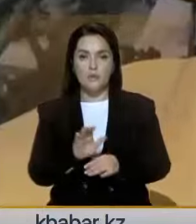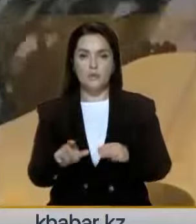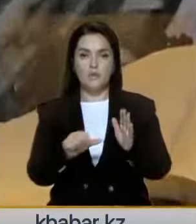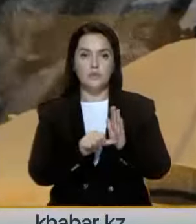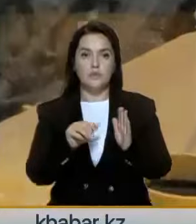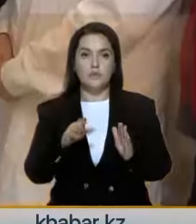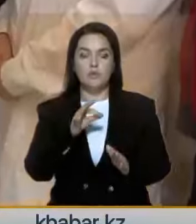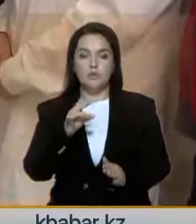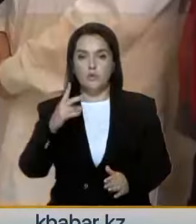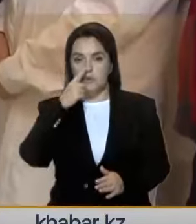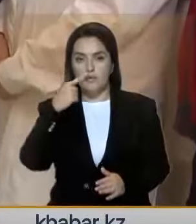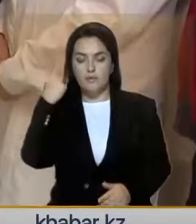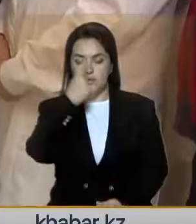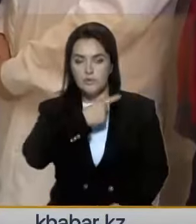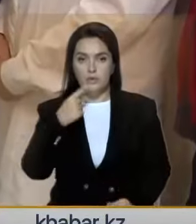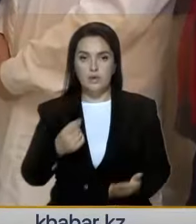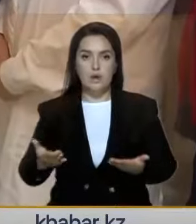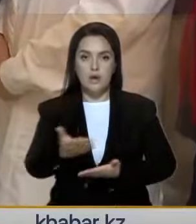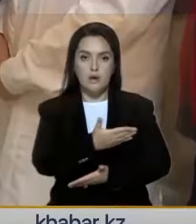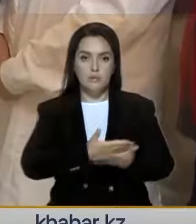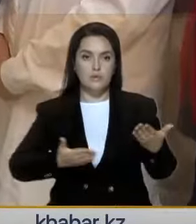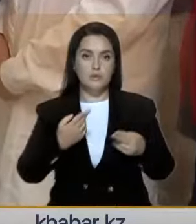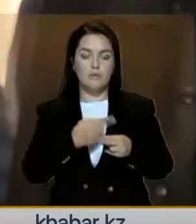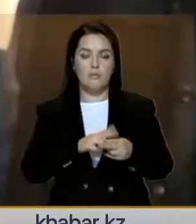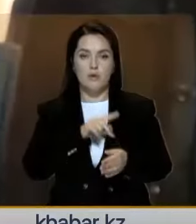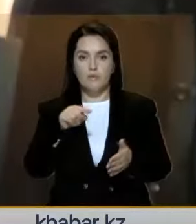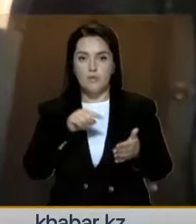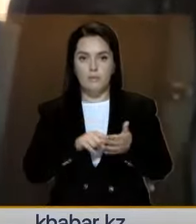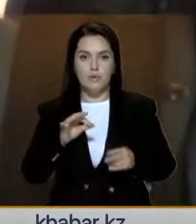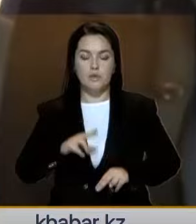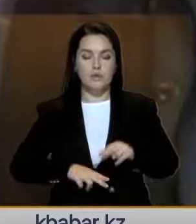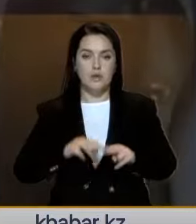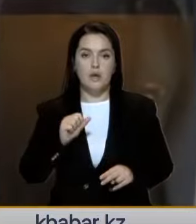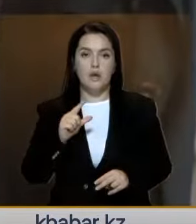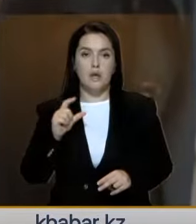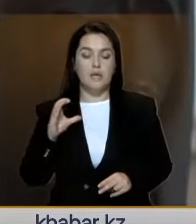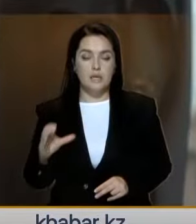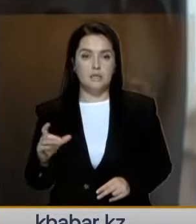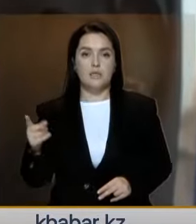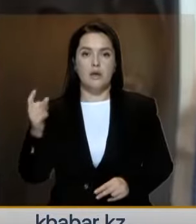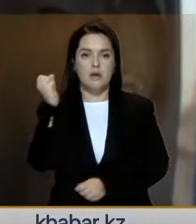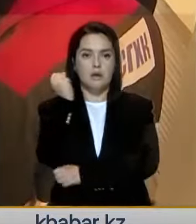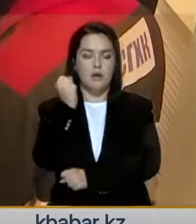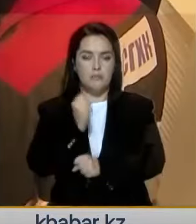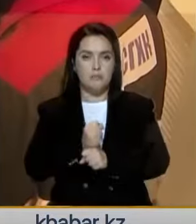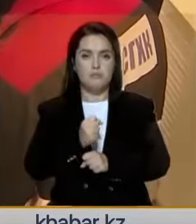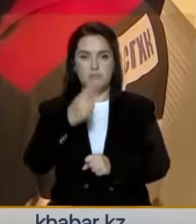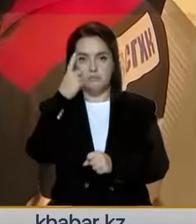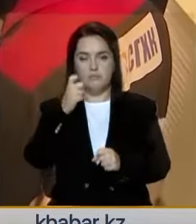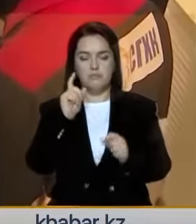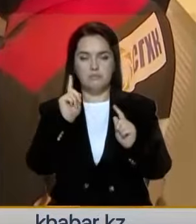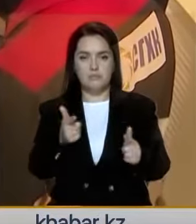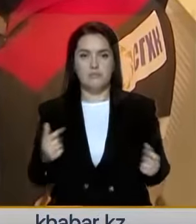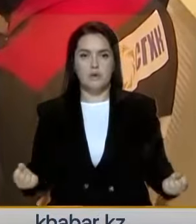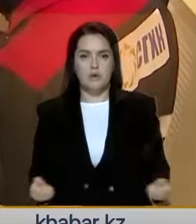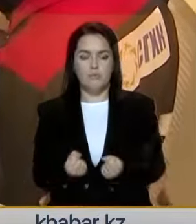тонн урана в год. Олжас Бектенов обсудил с коллективом предприятия вопросы строительства АЭС в стране. Горняки заявили, что поддерживают инициативы по